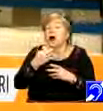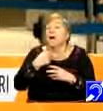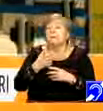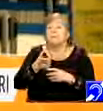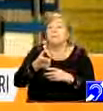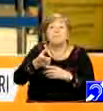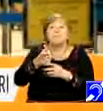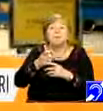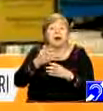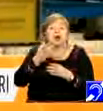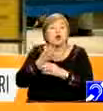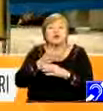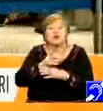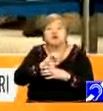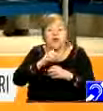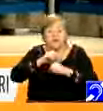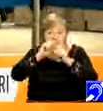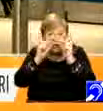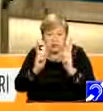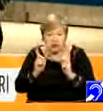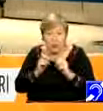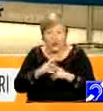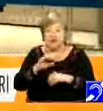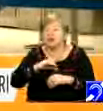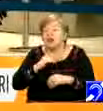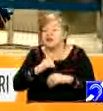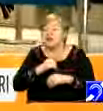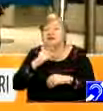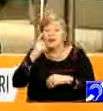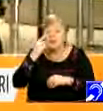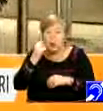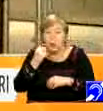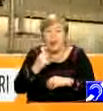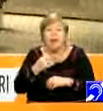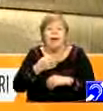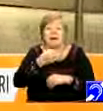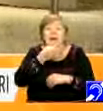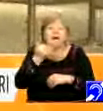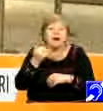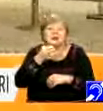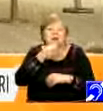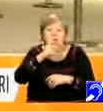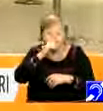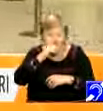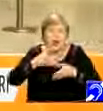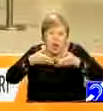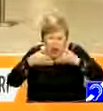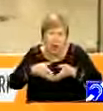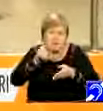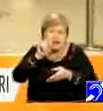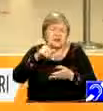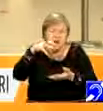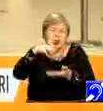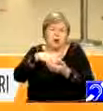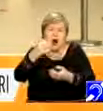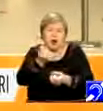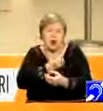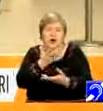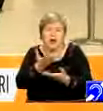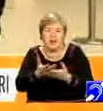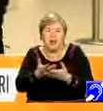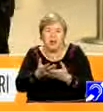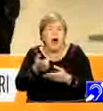nu a fost încă descoperită și că ar exista probe care îl plasează pe tânăr la fața locului, amprente și urme de sânge. Alte